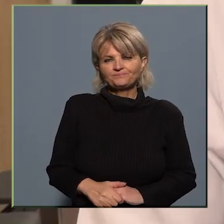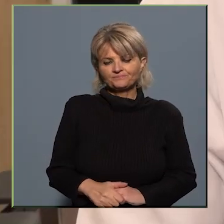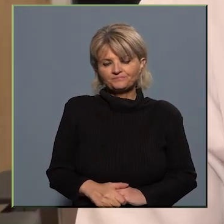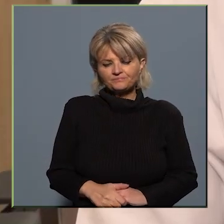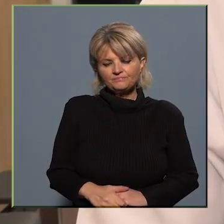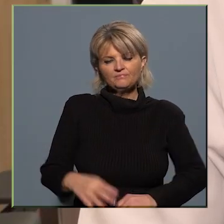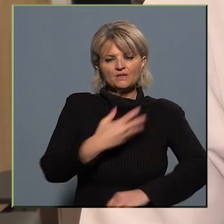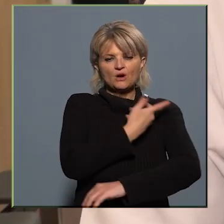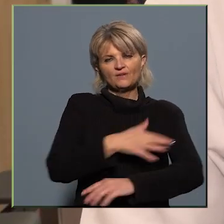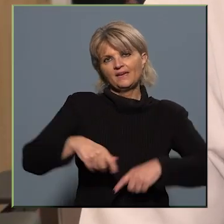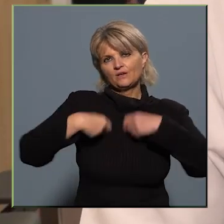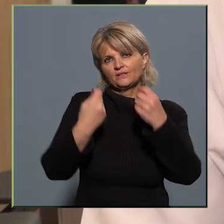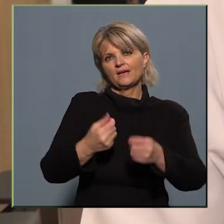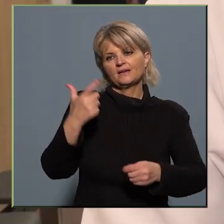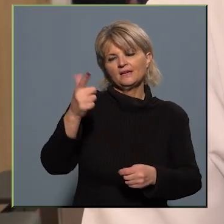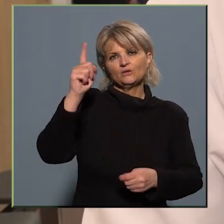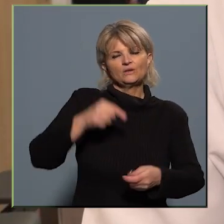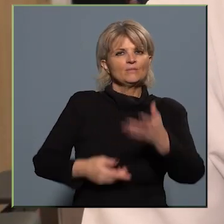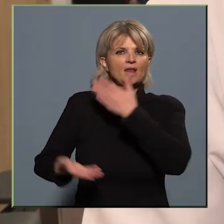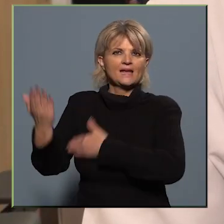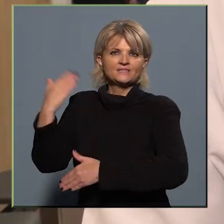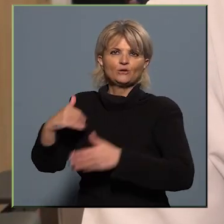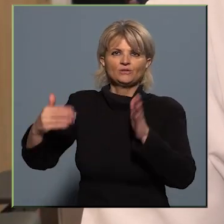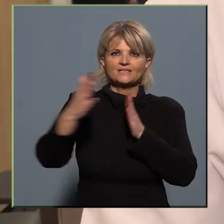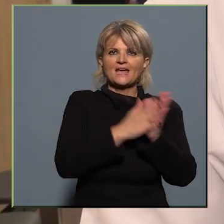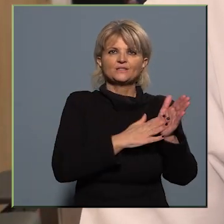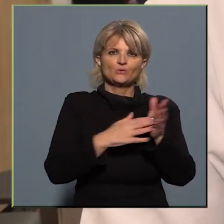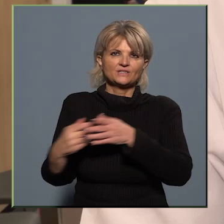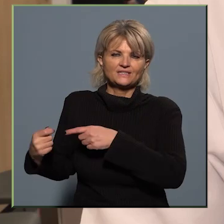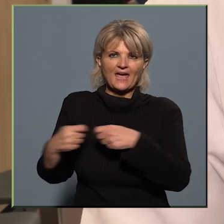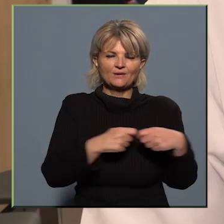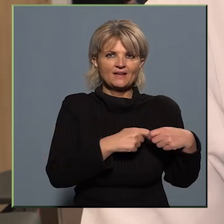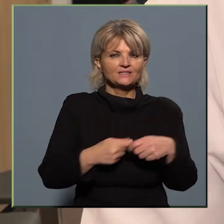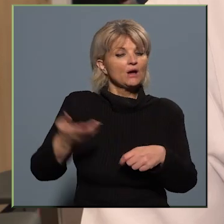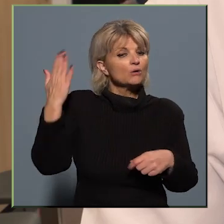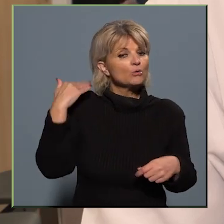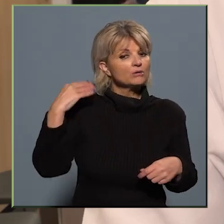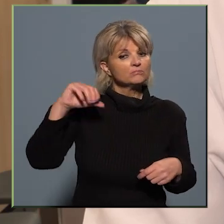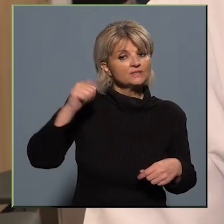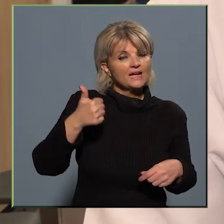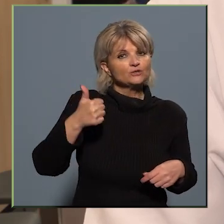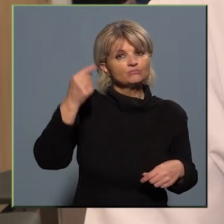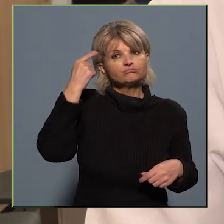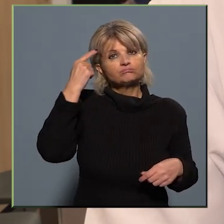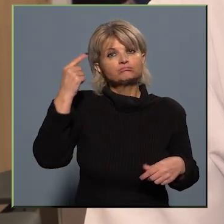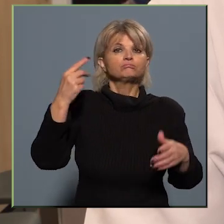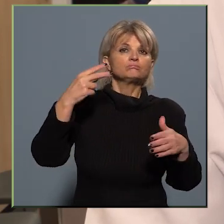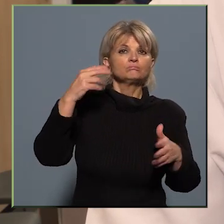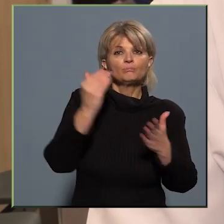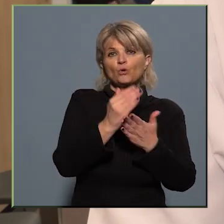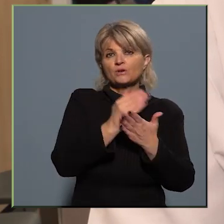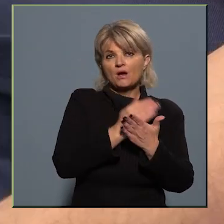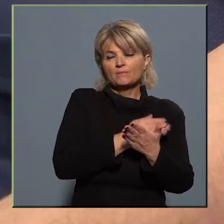azt körülbelül 2 hónappal ezelőtt kezdtük el szervezni, akkor merült fel az első ilyen intézeti programon belül,